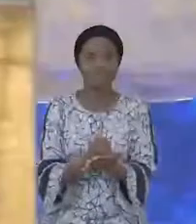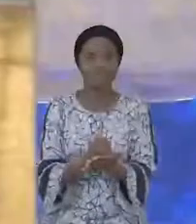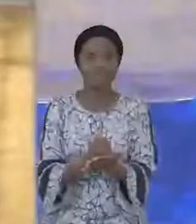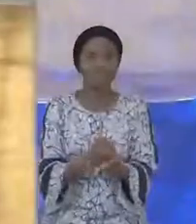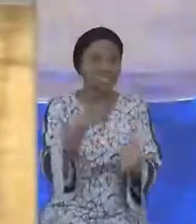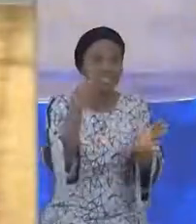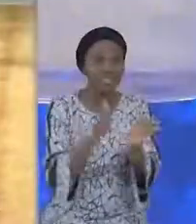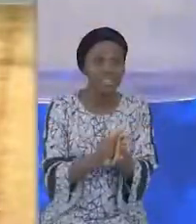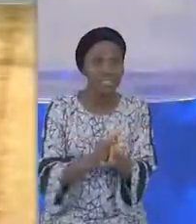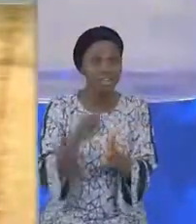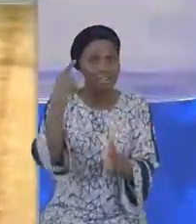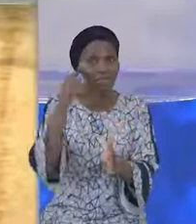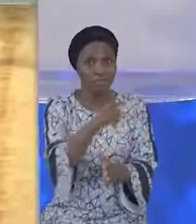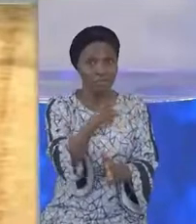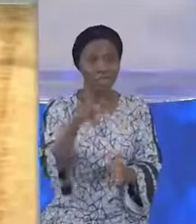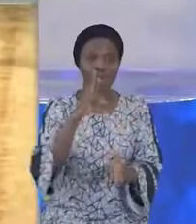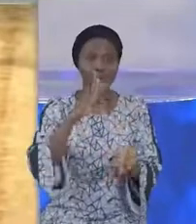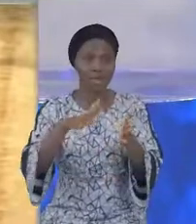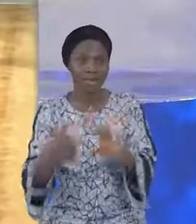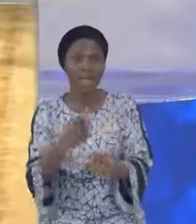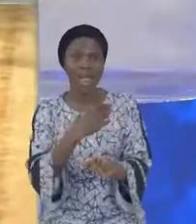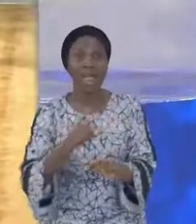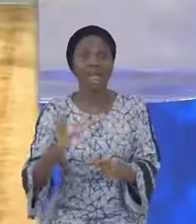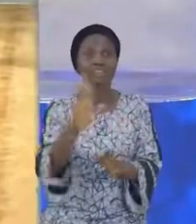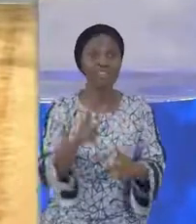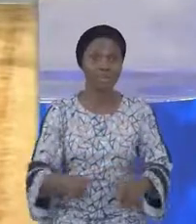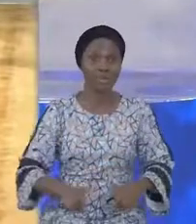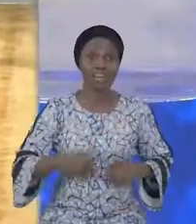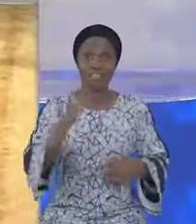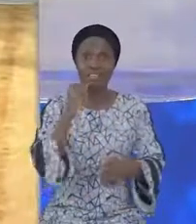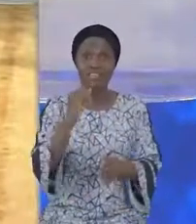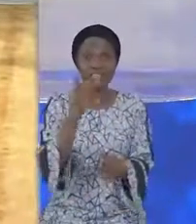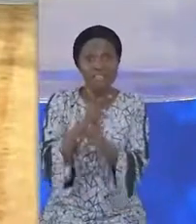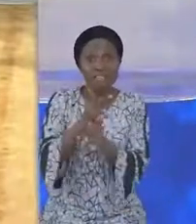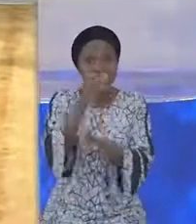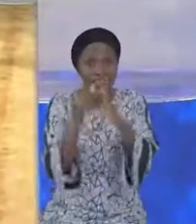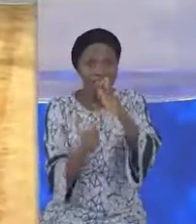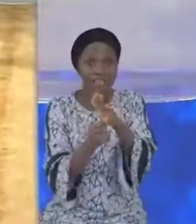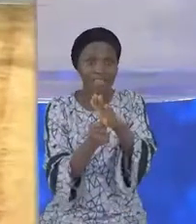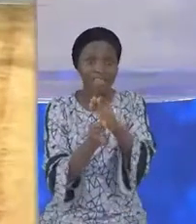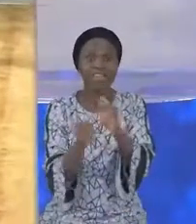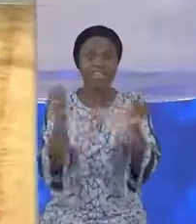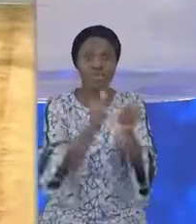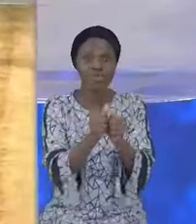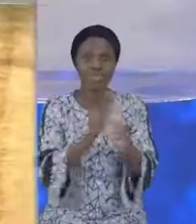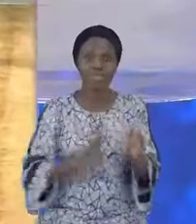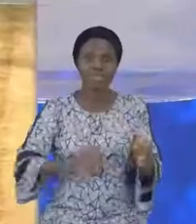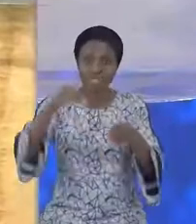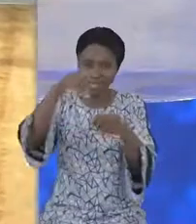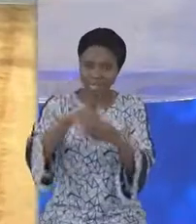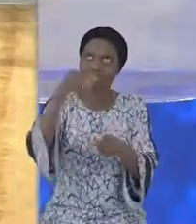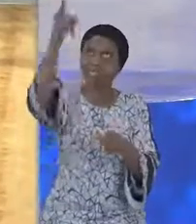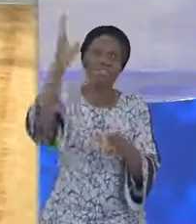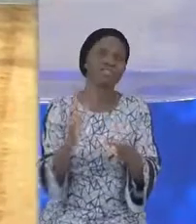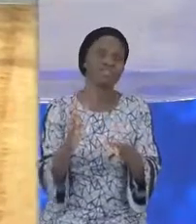Car vous êtes mort et votre vie est cachée avec Christ en Dieu.